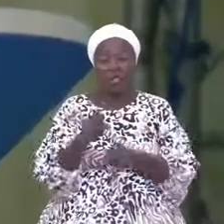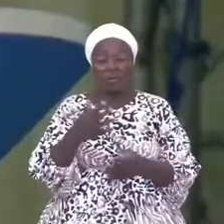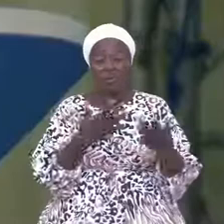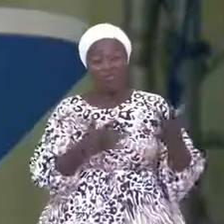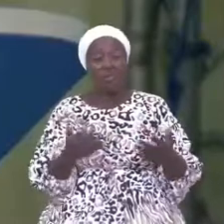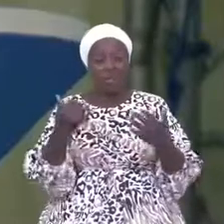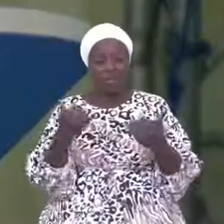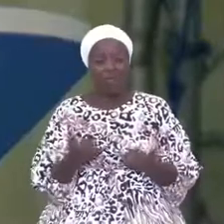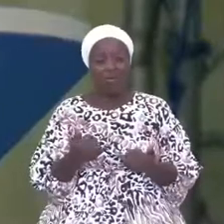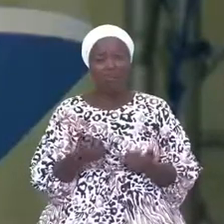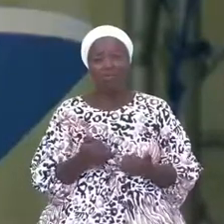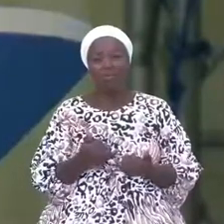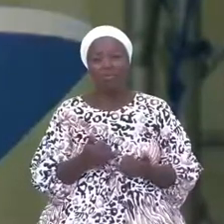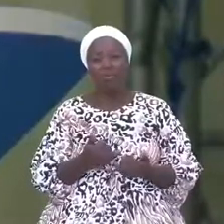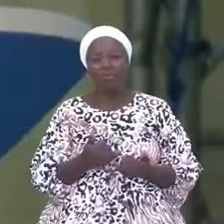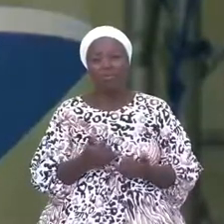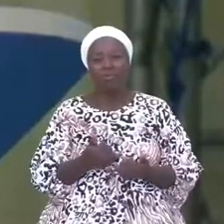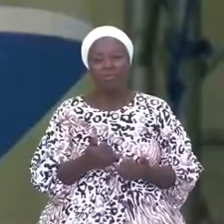délivres.